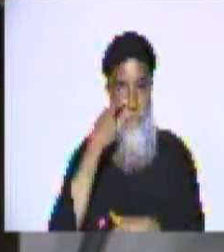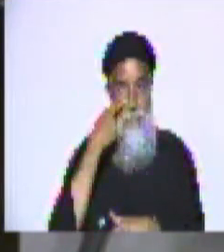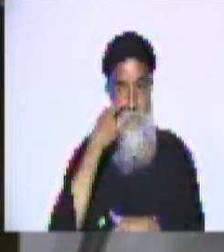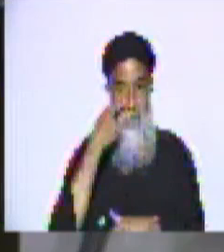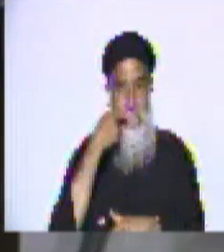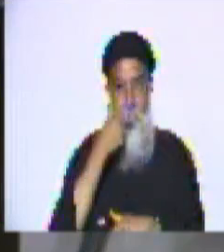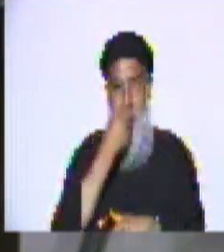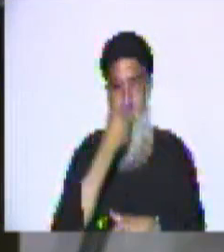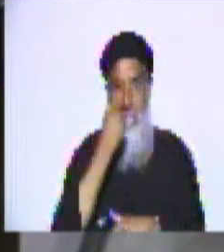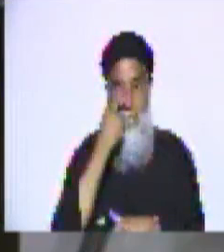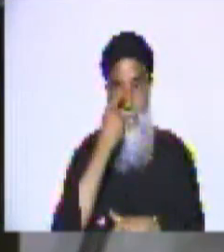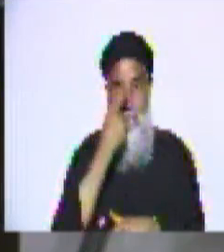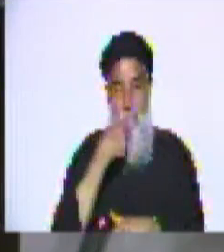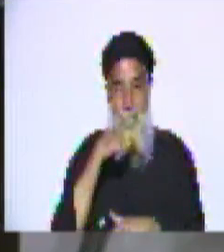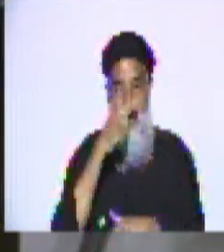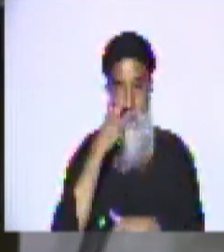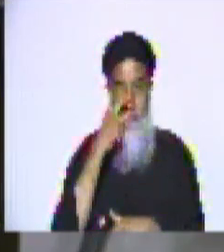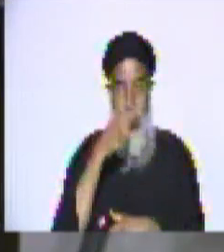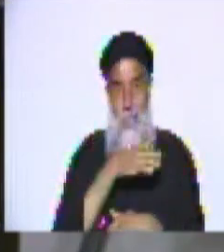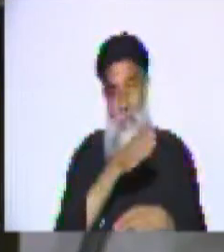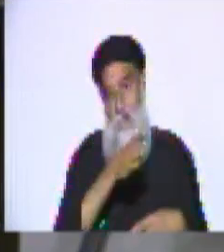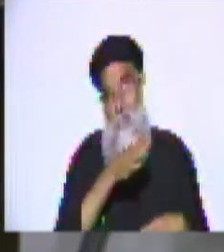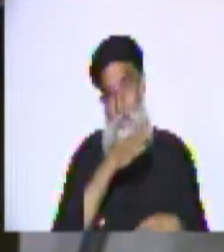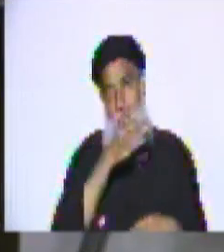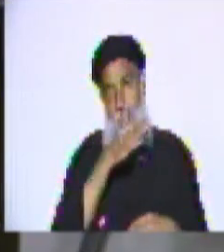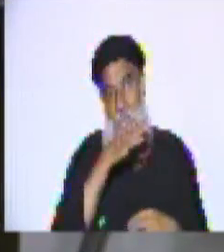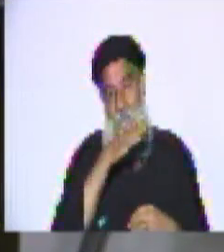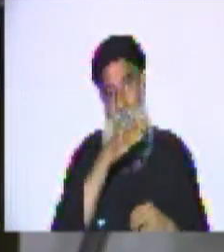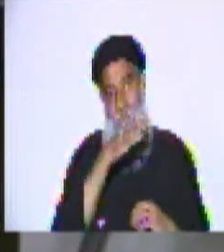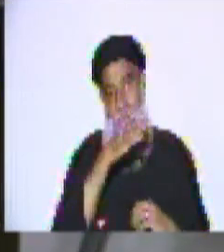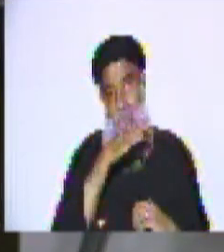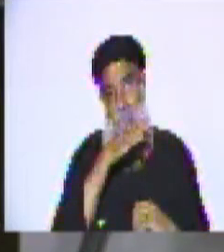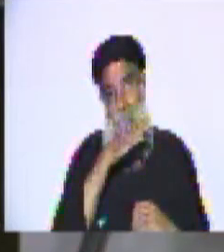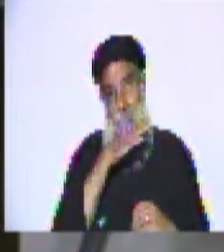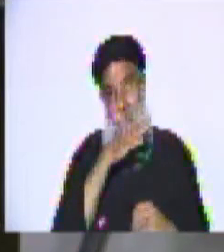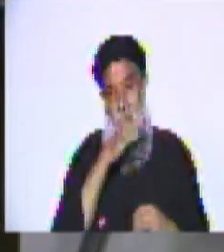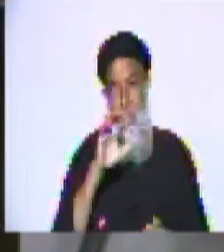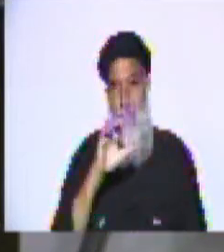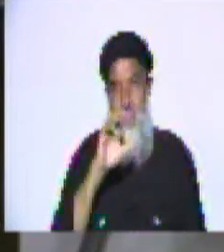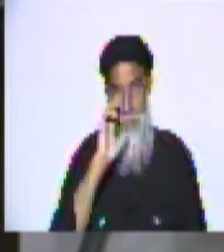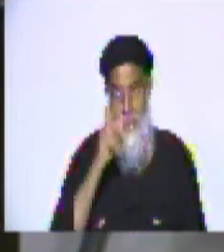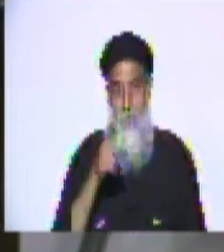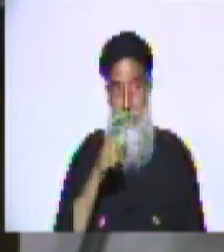رئيس الكهنة، مش اليهودي المسيحي.